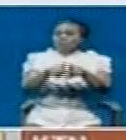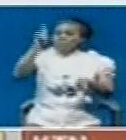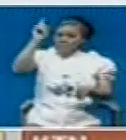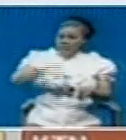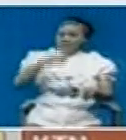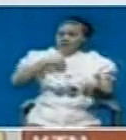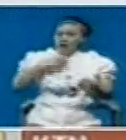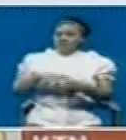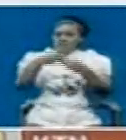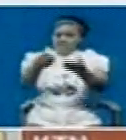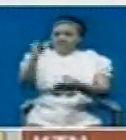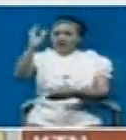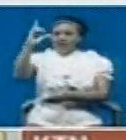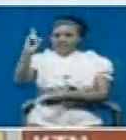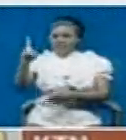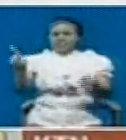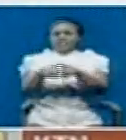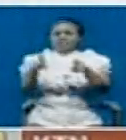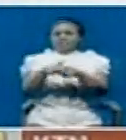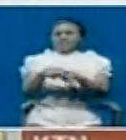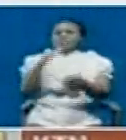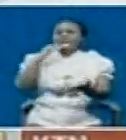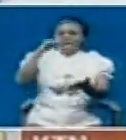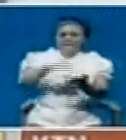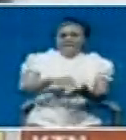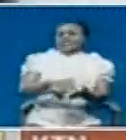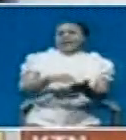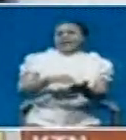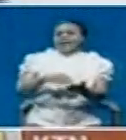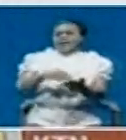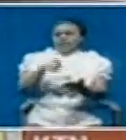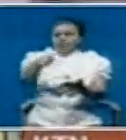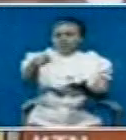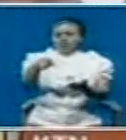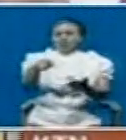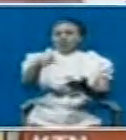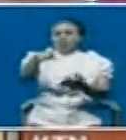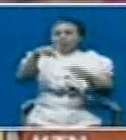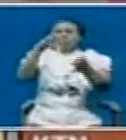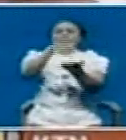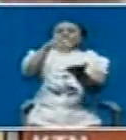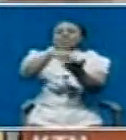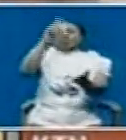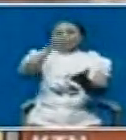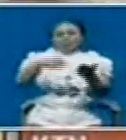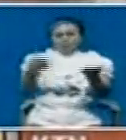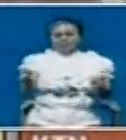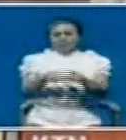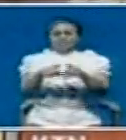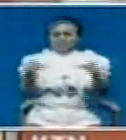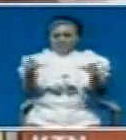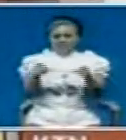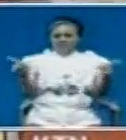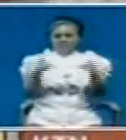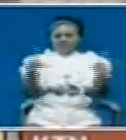lazima wasilishe kitambulisho rasmi, cheti cha kuajiriwa kazi, barua inayoonyesha cheo au wadhifa wako kwa sasa, na vyeti